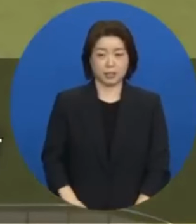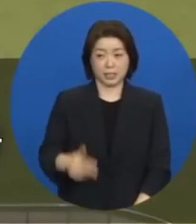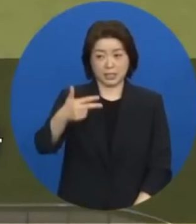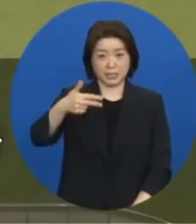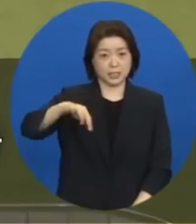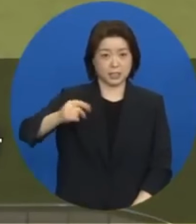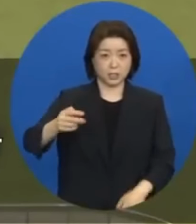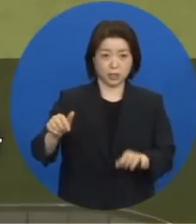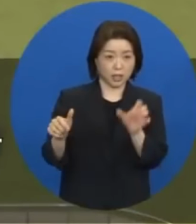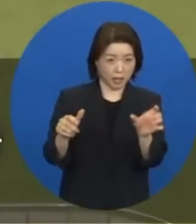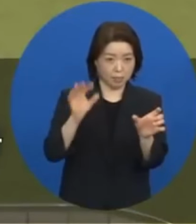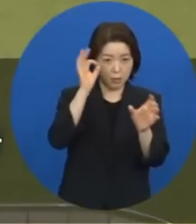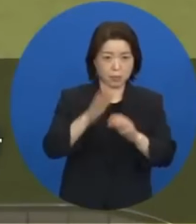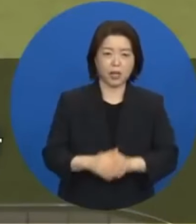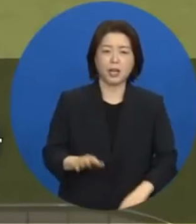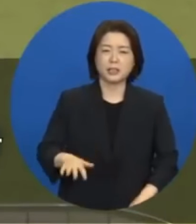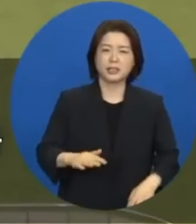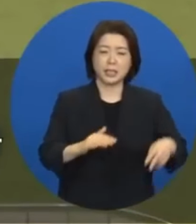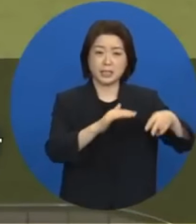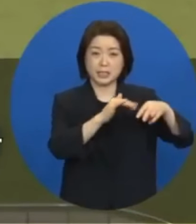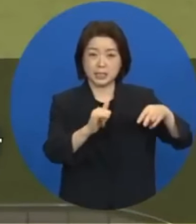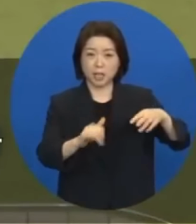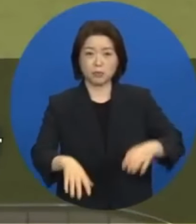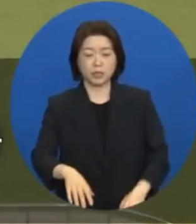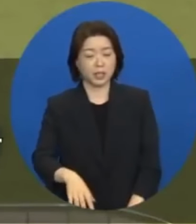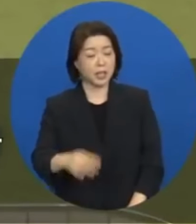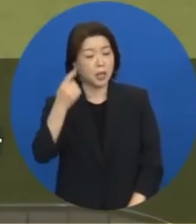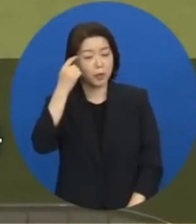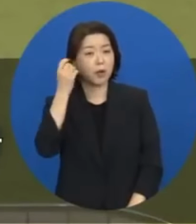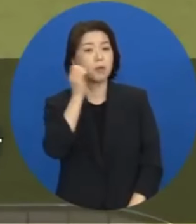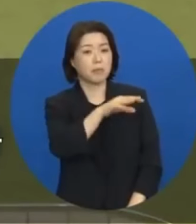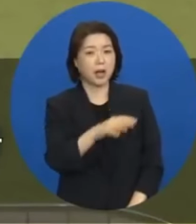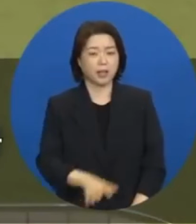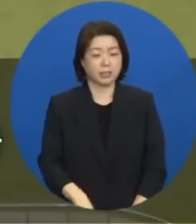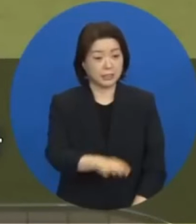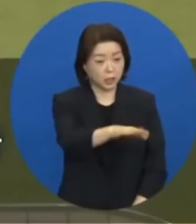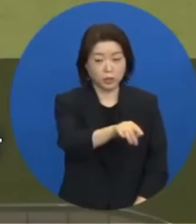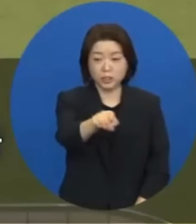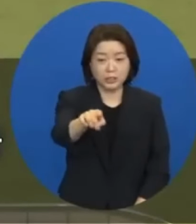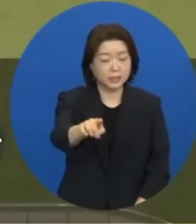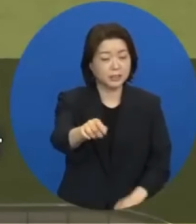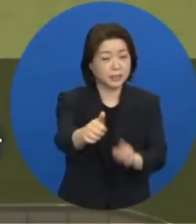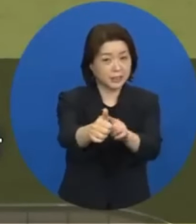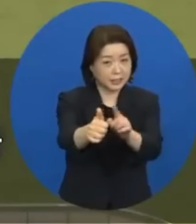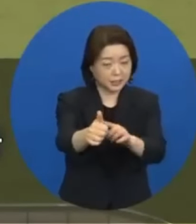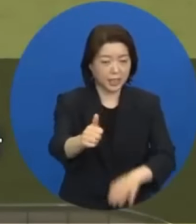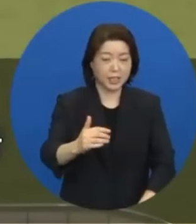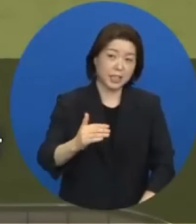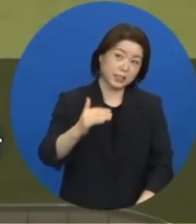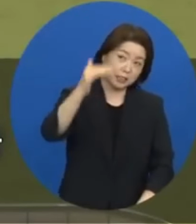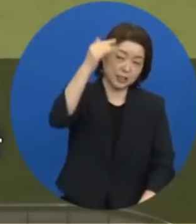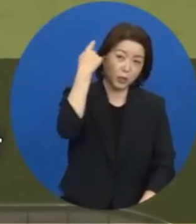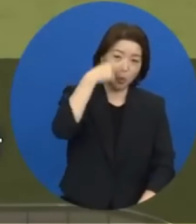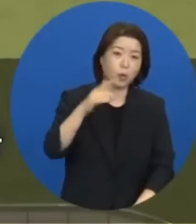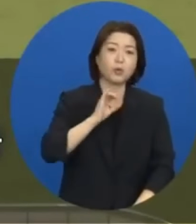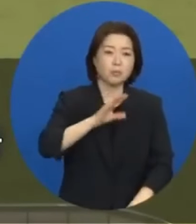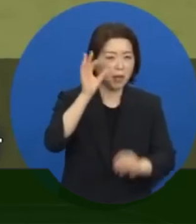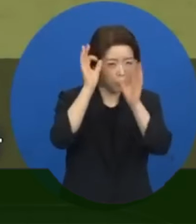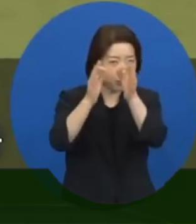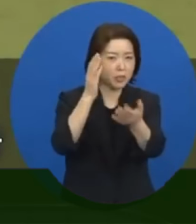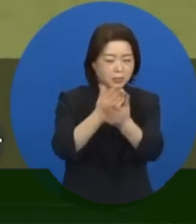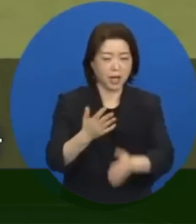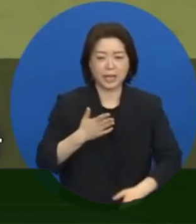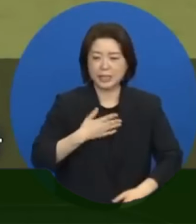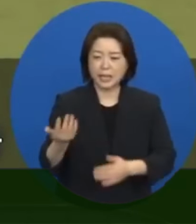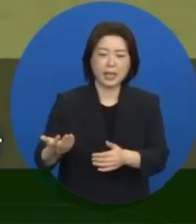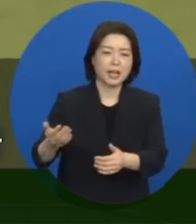주님께서 사무엘에게 이르셨다 너는 그의 준수한 겉모습과 큰 키만을 보아서는 안 된다 그는 내가 세운 사람이 아니라는 거예요